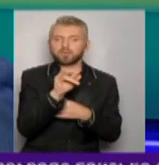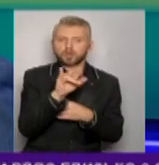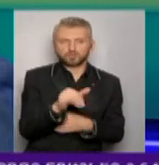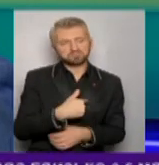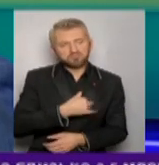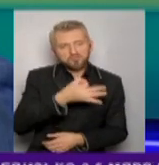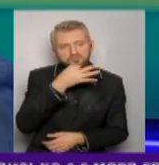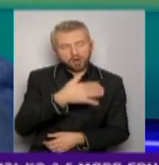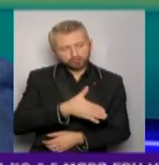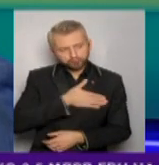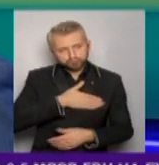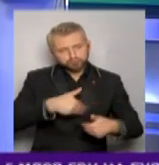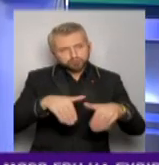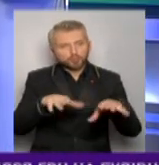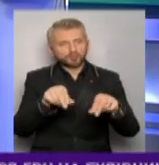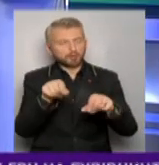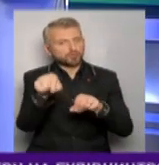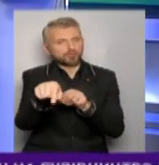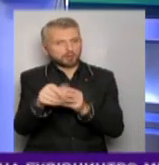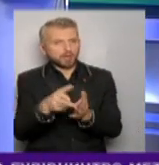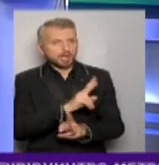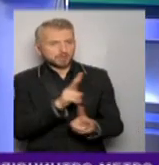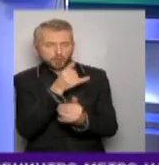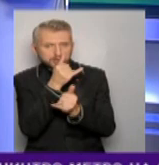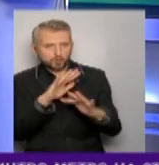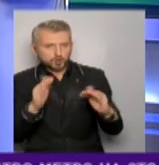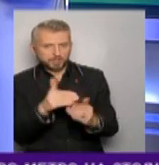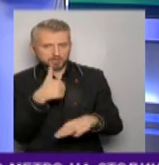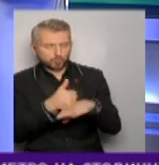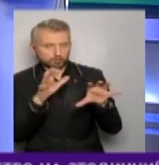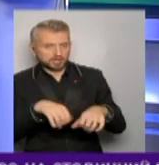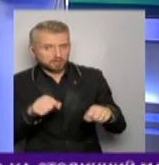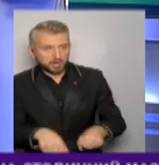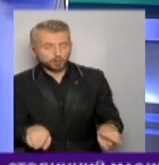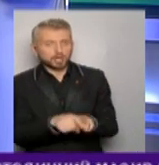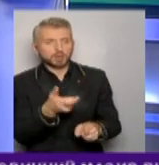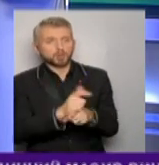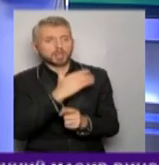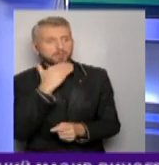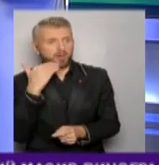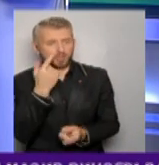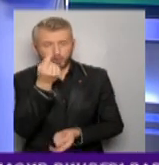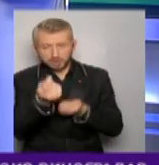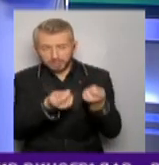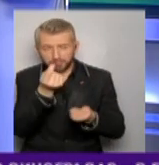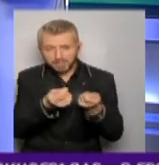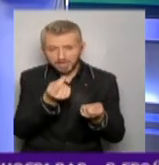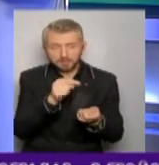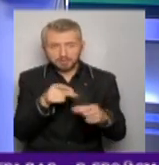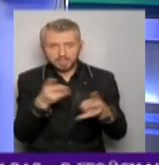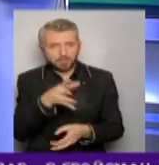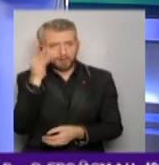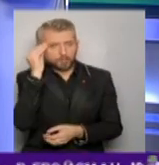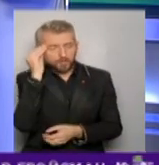сподобався сьогодні в телеефірі. І ніхто не може його обмежити конституційне право. Тому таких дуже багато дрібниць, які треба